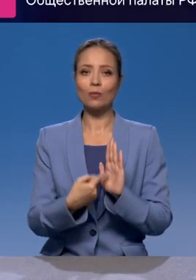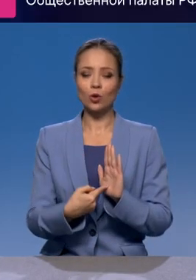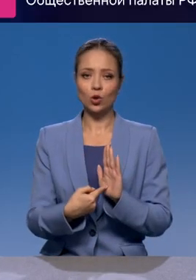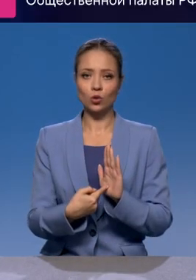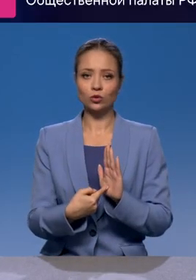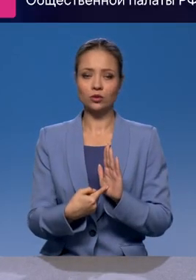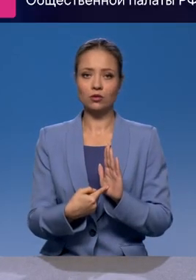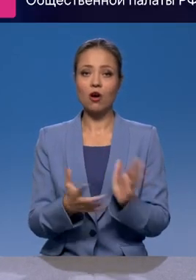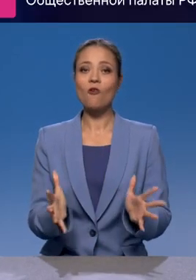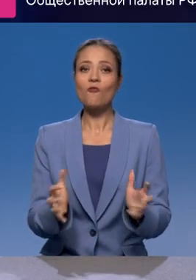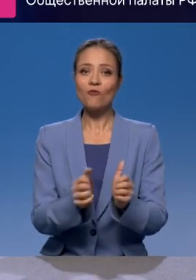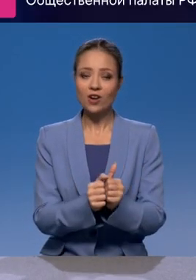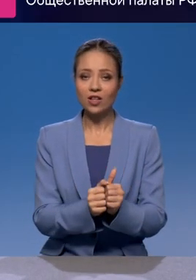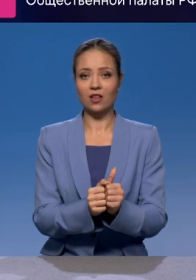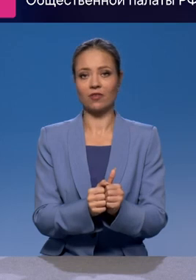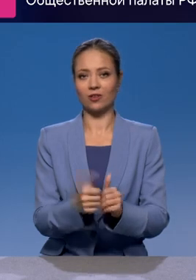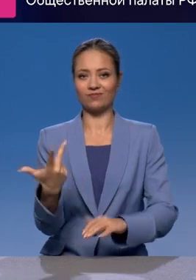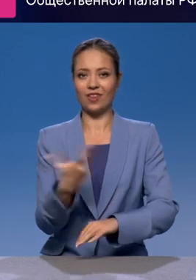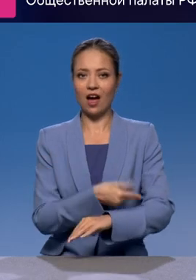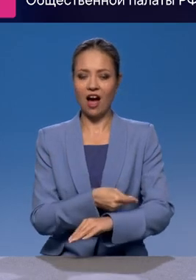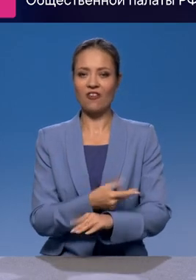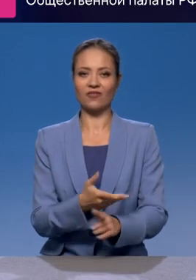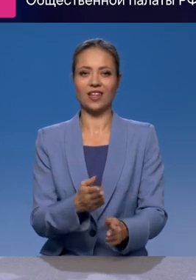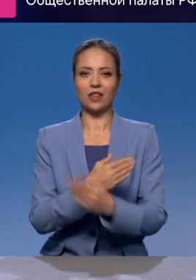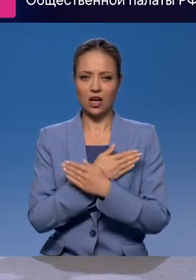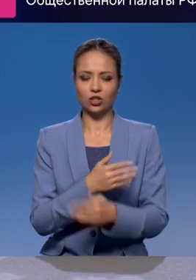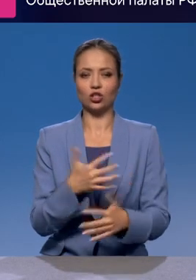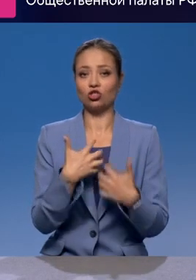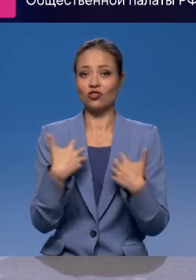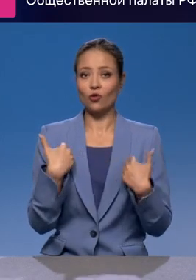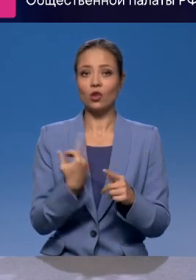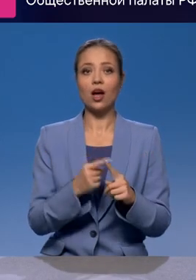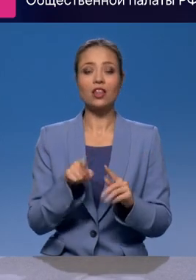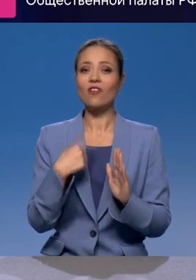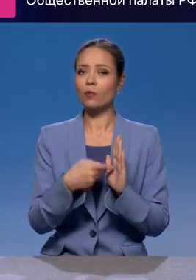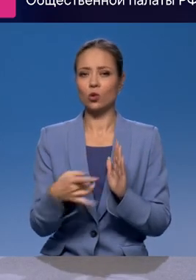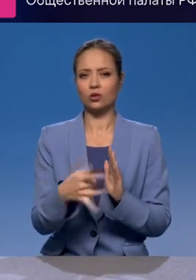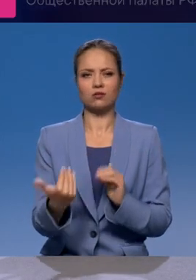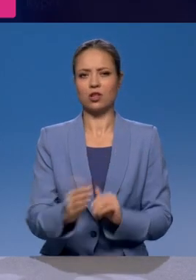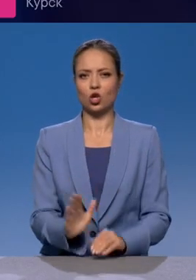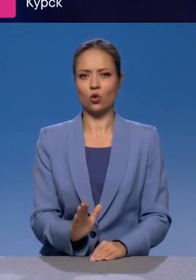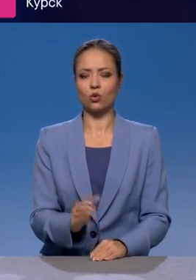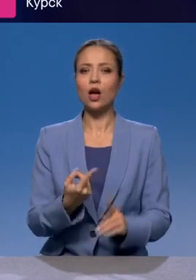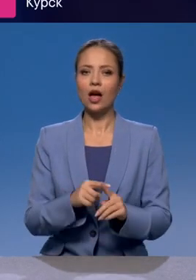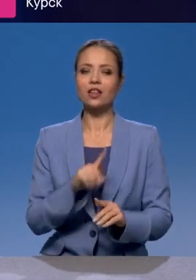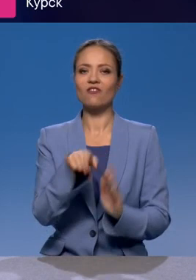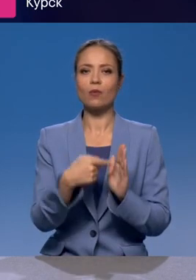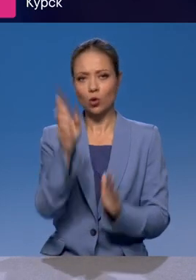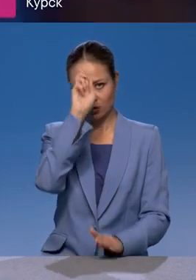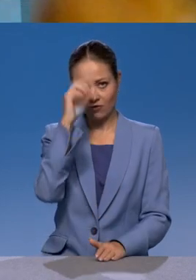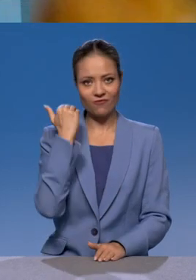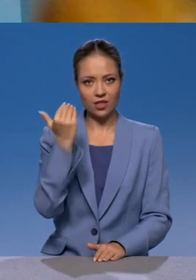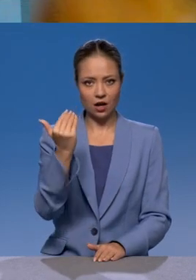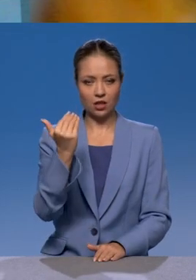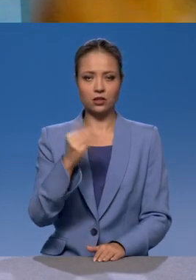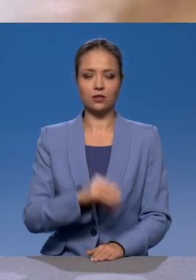вылова и эвтаназии животных – это вопрос не региона, это вопрос федерации. И именно,